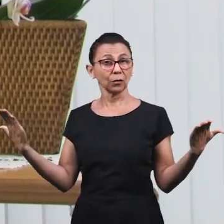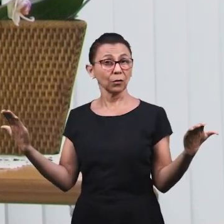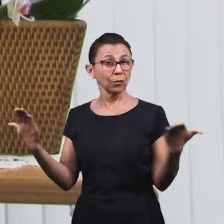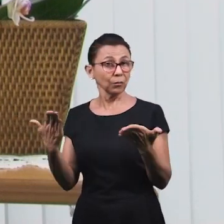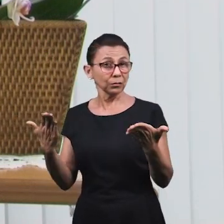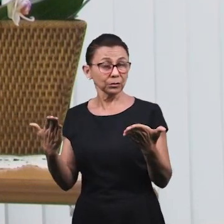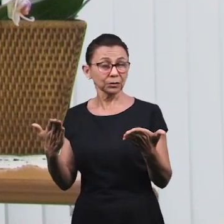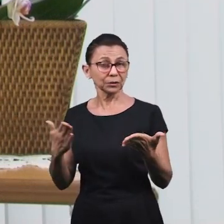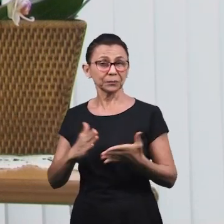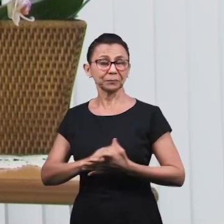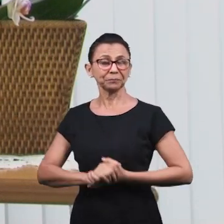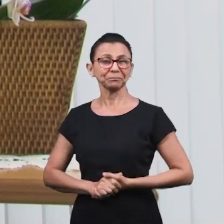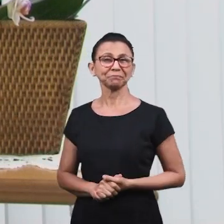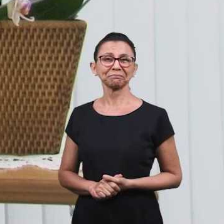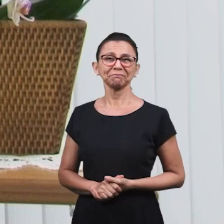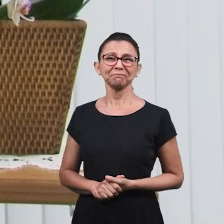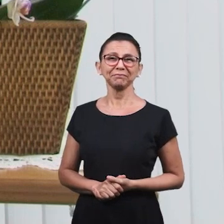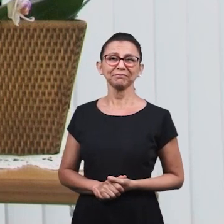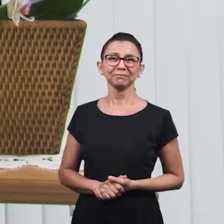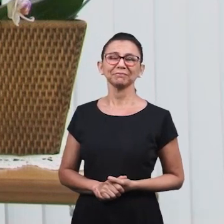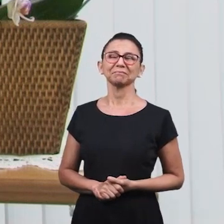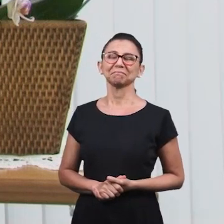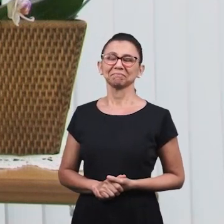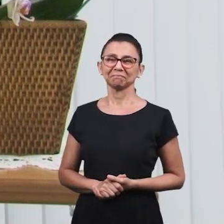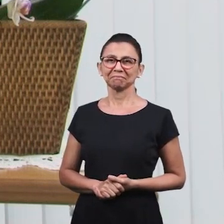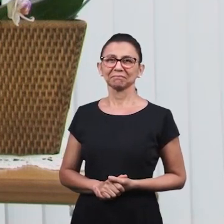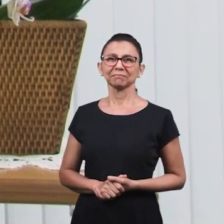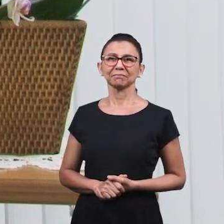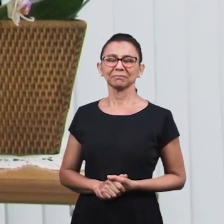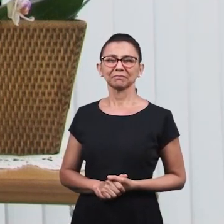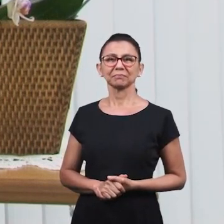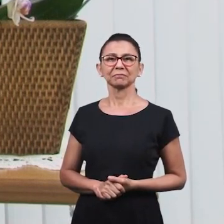nous indiquons un point dans le futur.